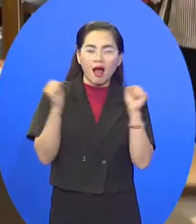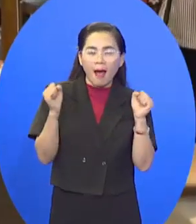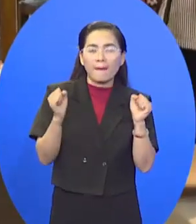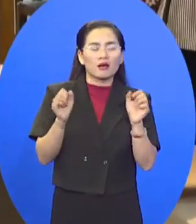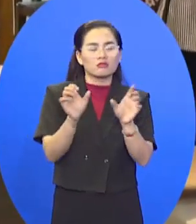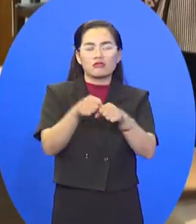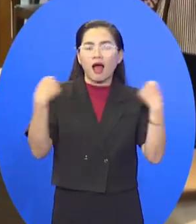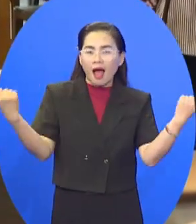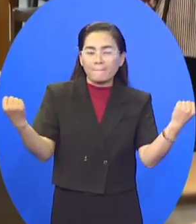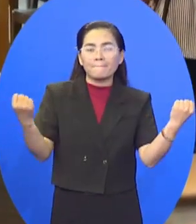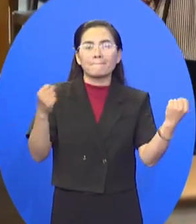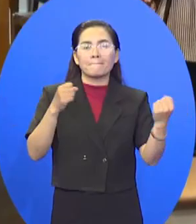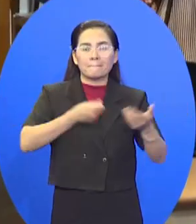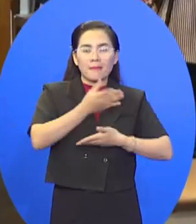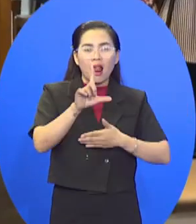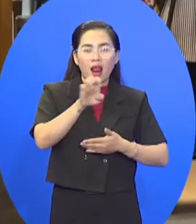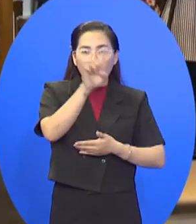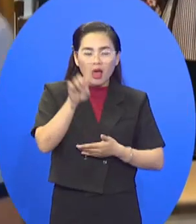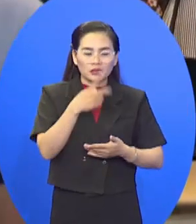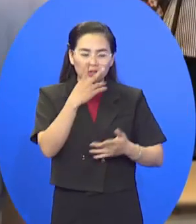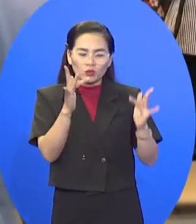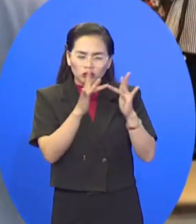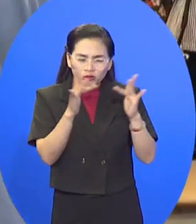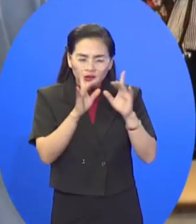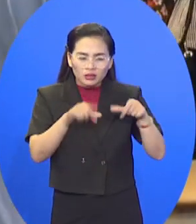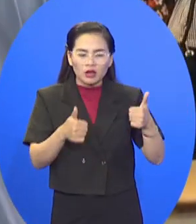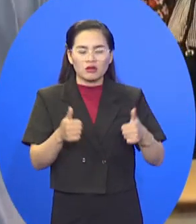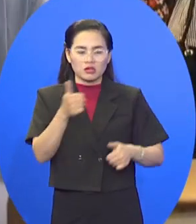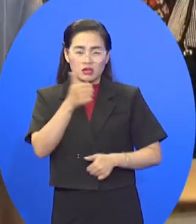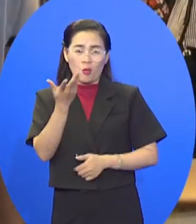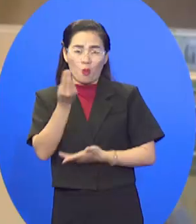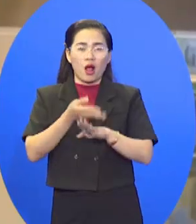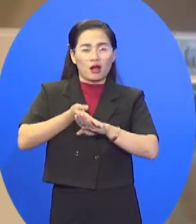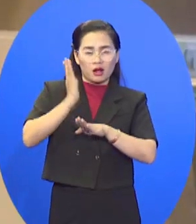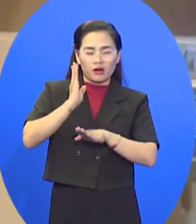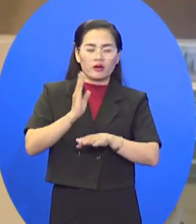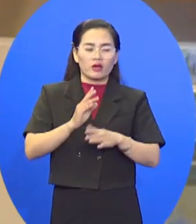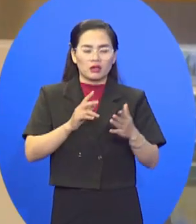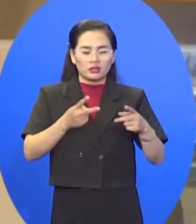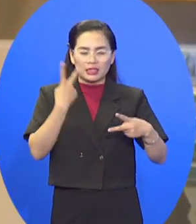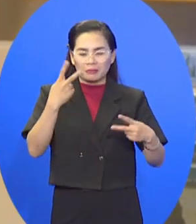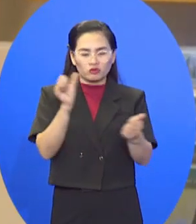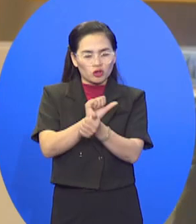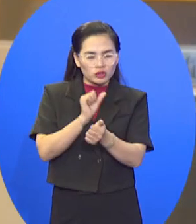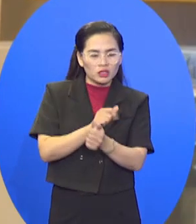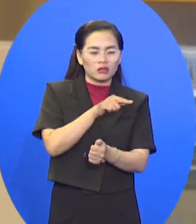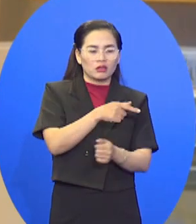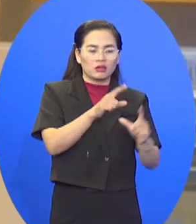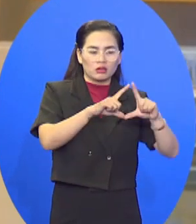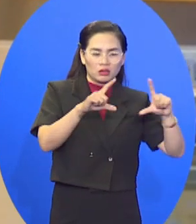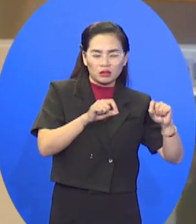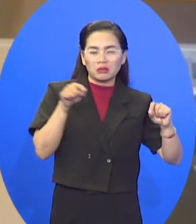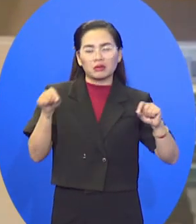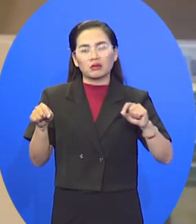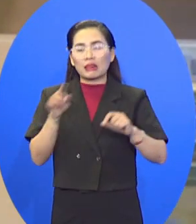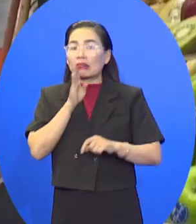đoàn chức năng cũng kiểm tra các nhà bán lẻ trực tuyến người mua được khuyến nghị kiểm tra kỹ các mặt hàng trong vỏ có khớp với nhãn sản phẩm hay không và đảm bảo